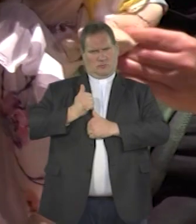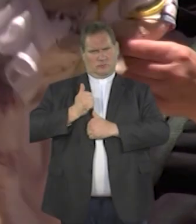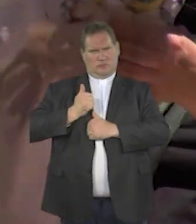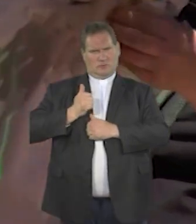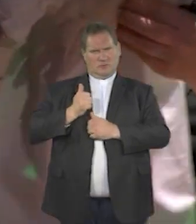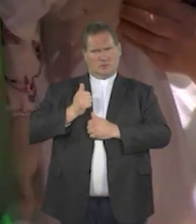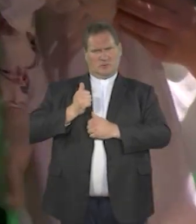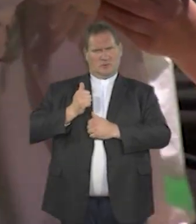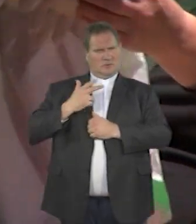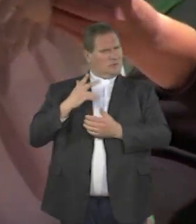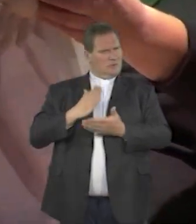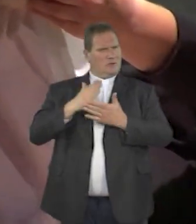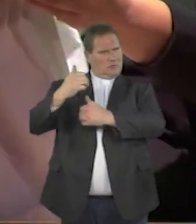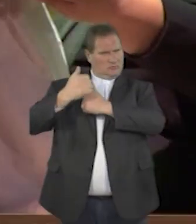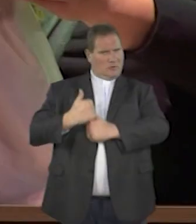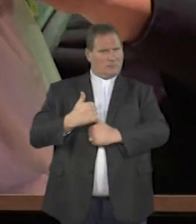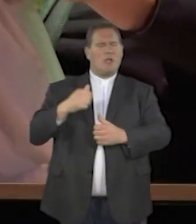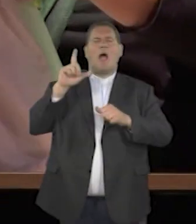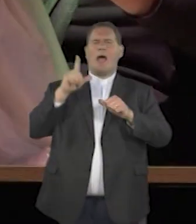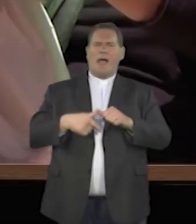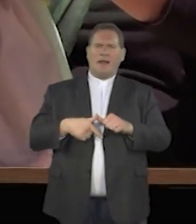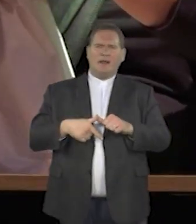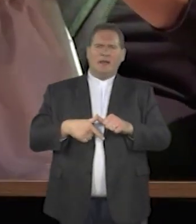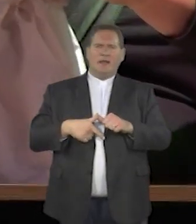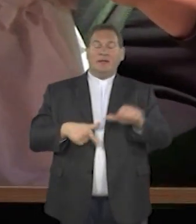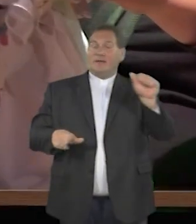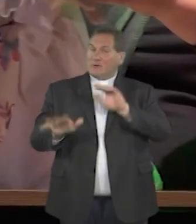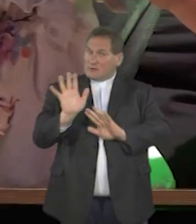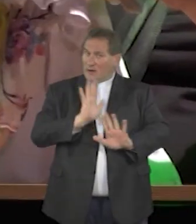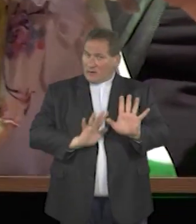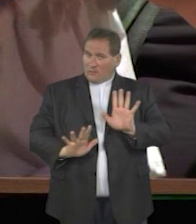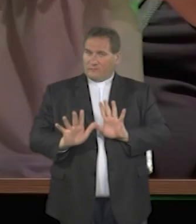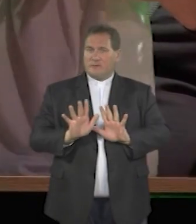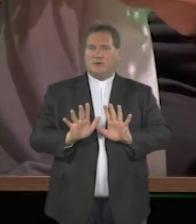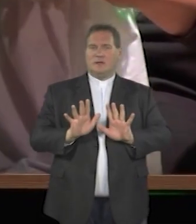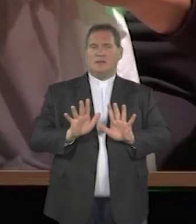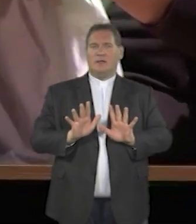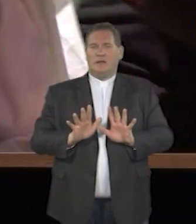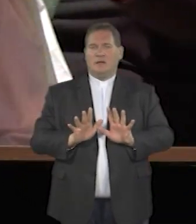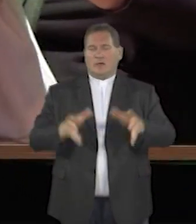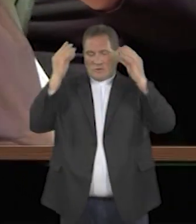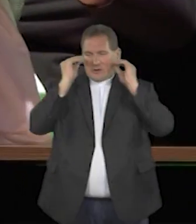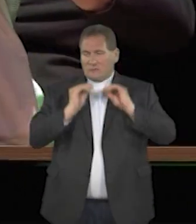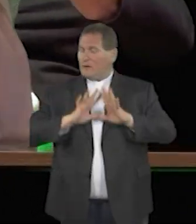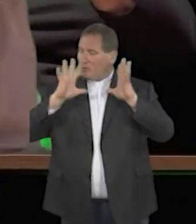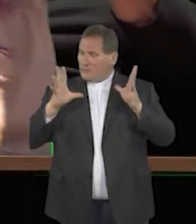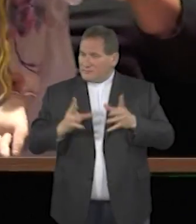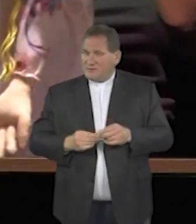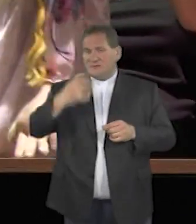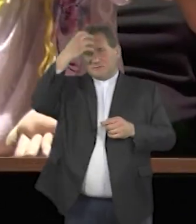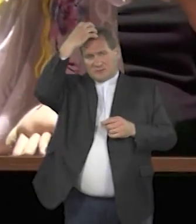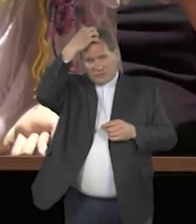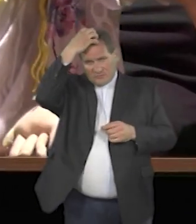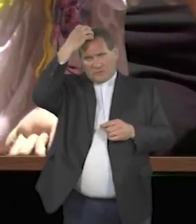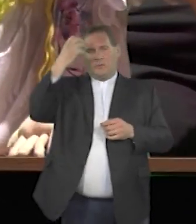Nie dosyć, że wojownik, lecz i czarownik. Szanowali go poddani i króle